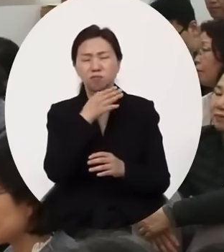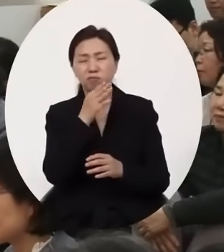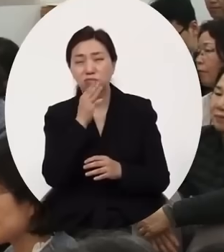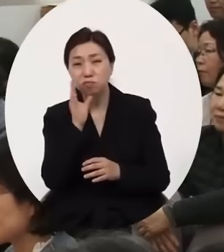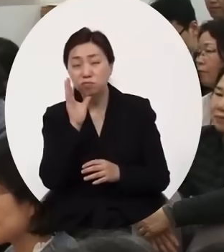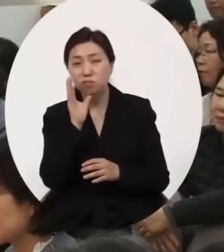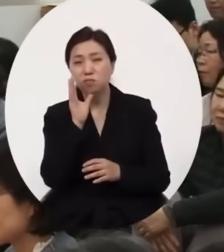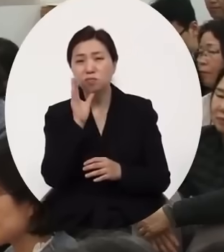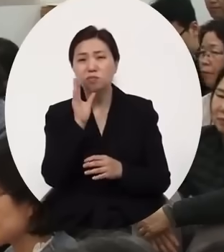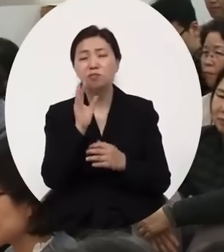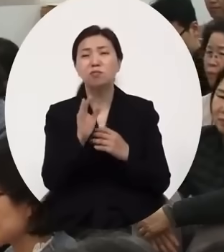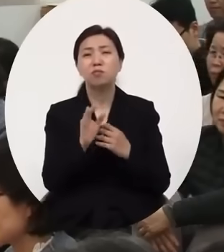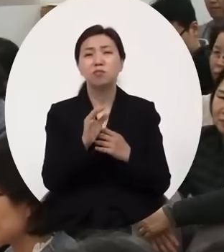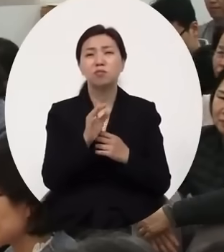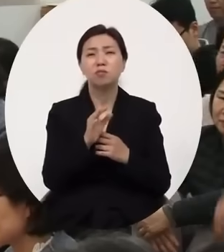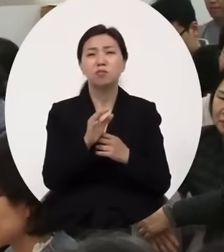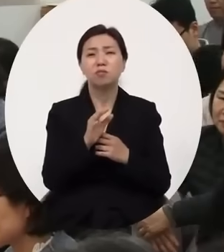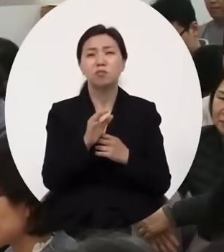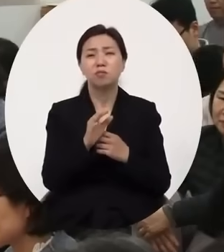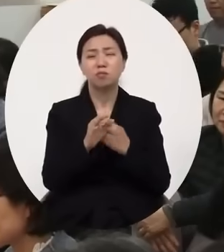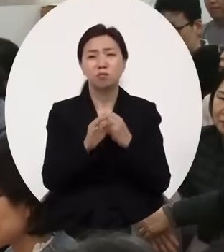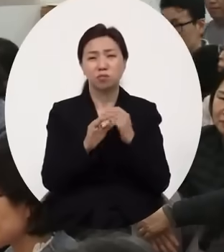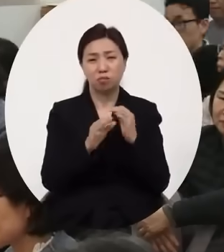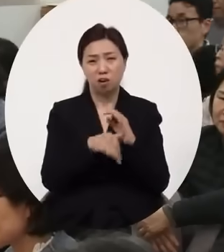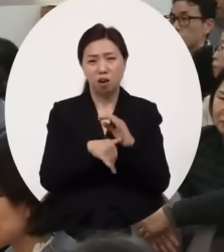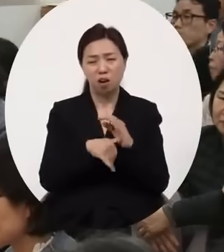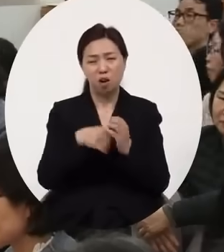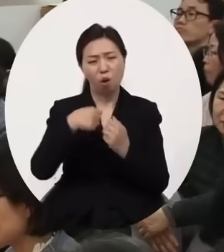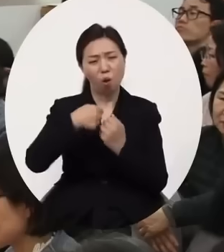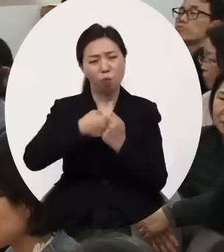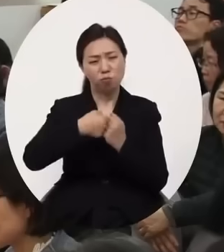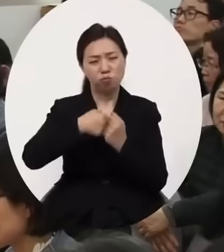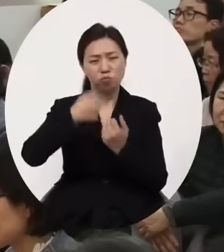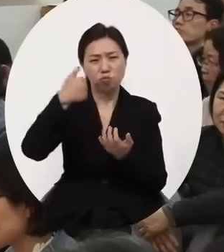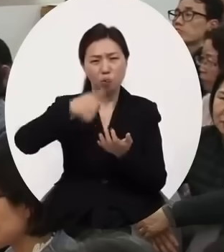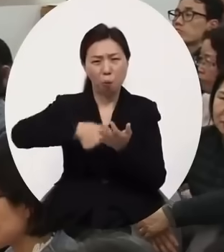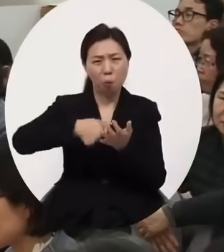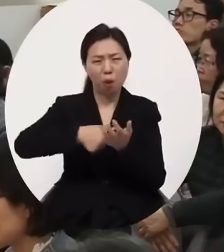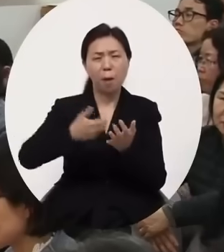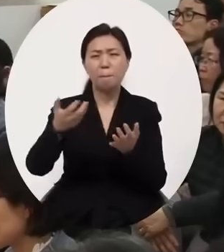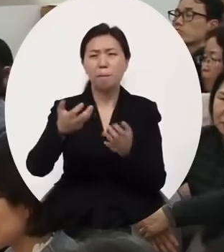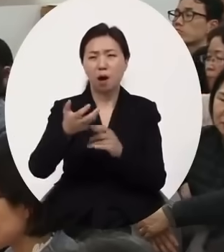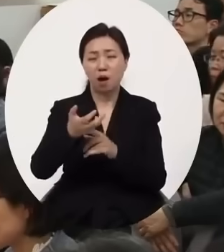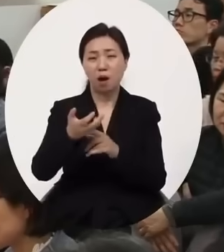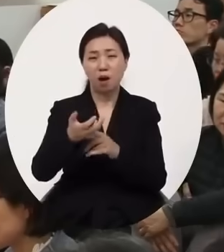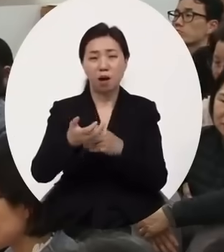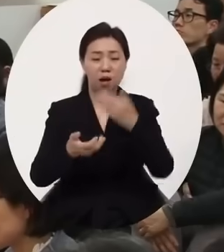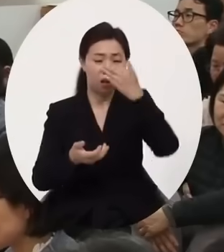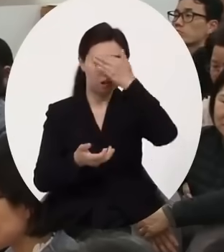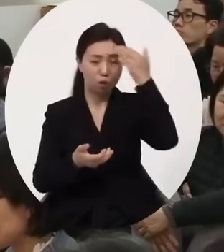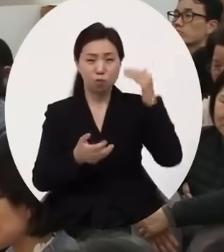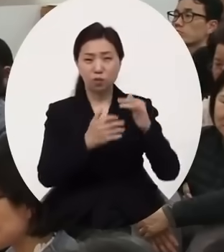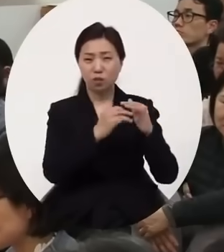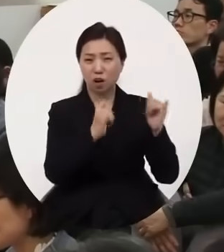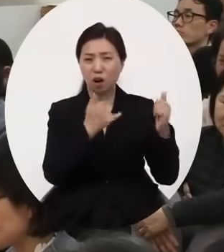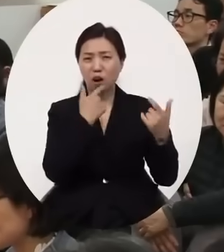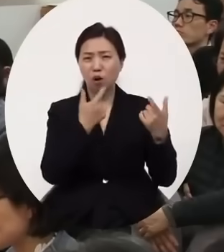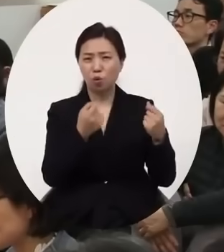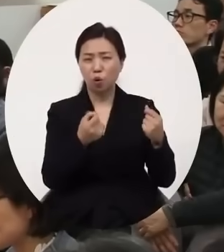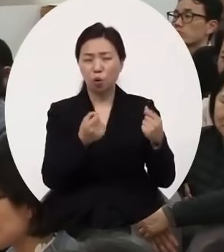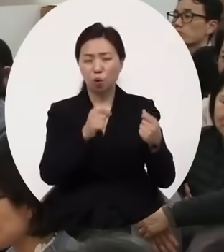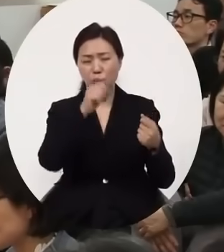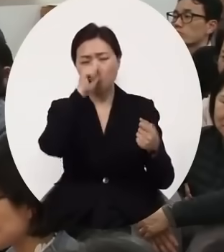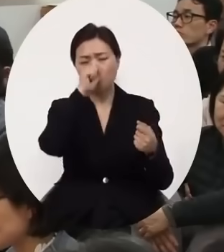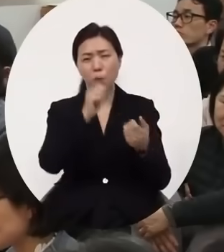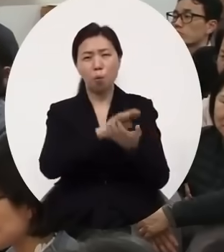모르겠지만 나이를 먹으면 이게 아무래도 영양도 적하고 연골은 뭐 젊은이처럼